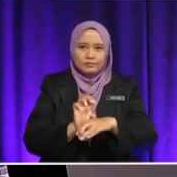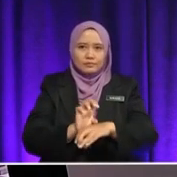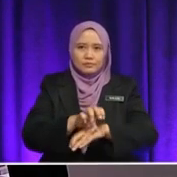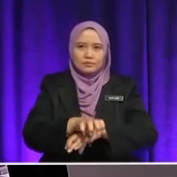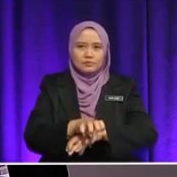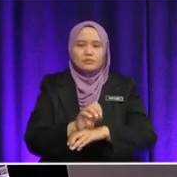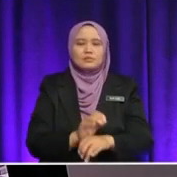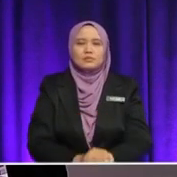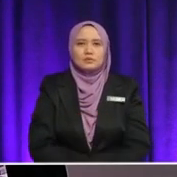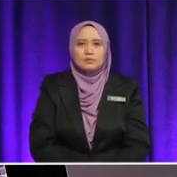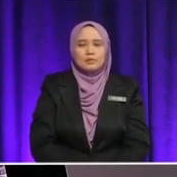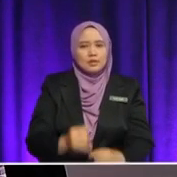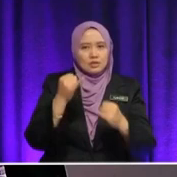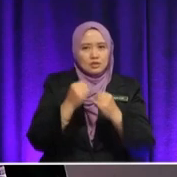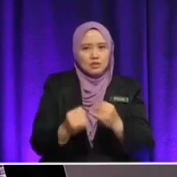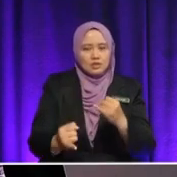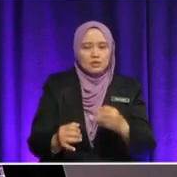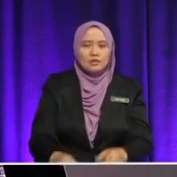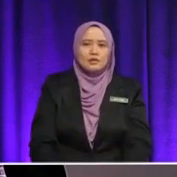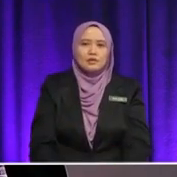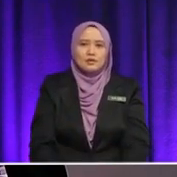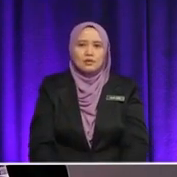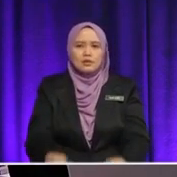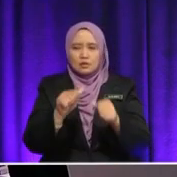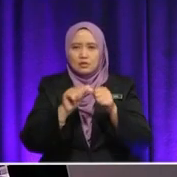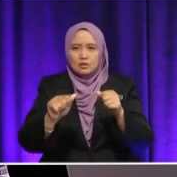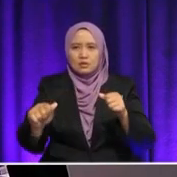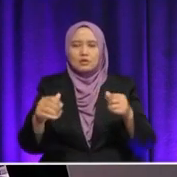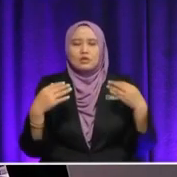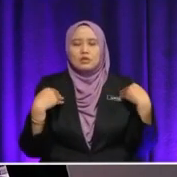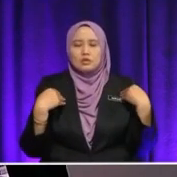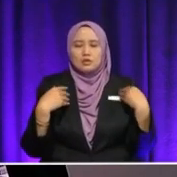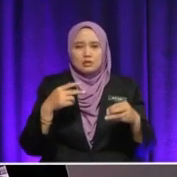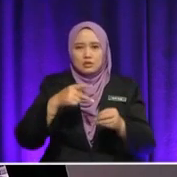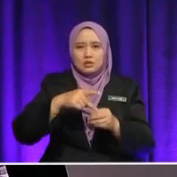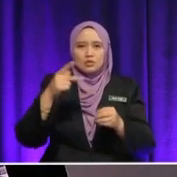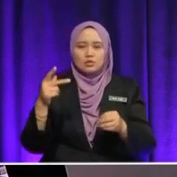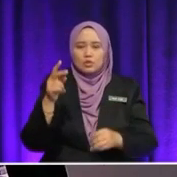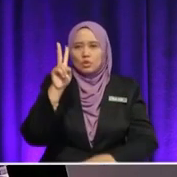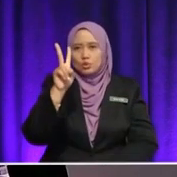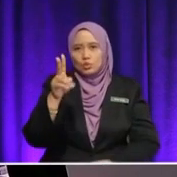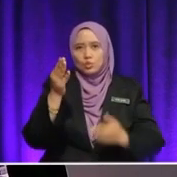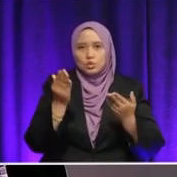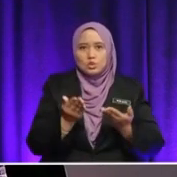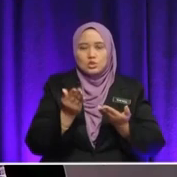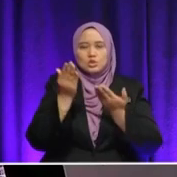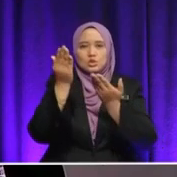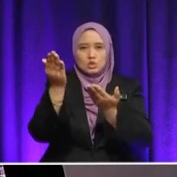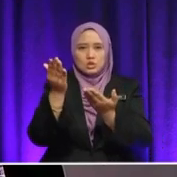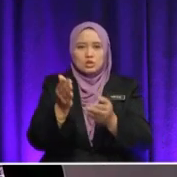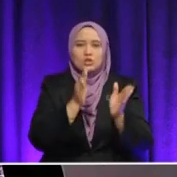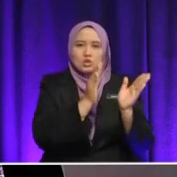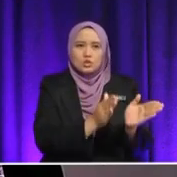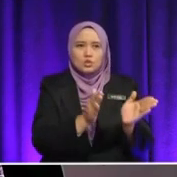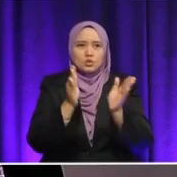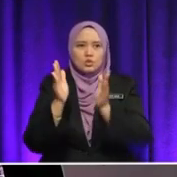terkuasai ini mengeluarkan dua bentuk penyatu kedua bentuknya ke masih cadangan susunan majelis perangkap selain maksudnya apo